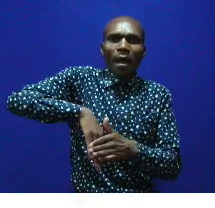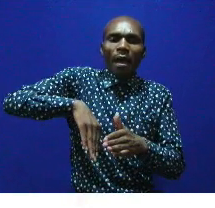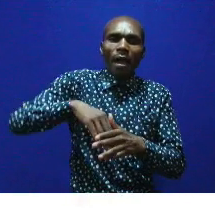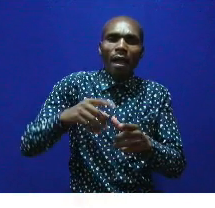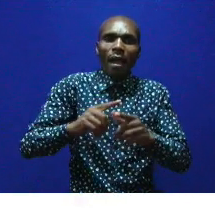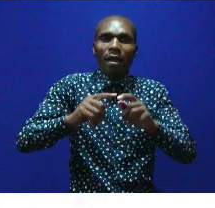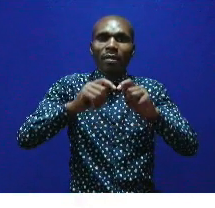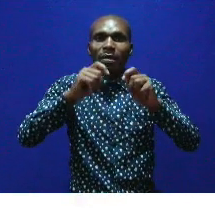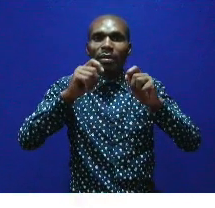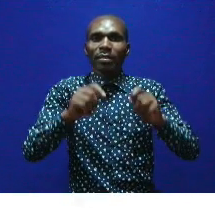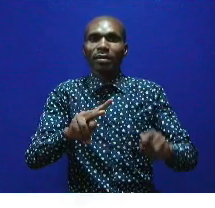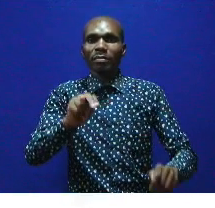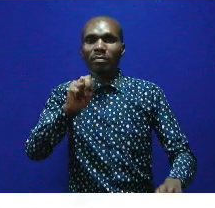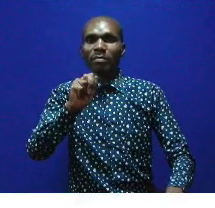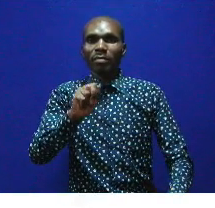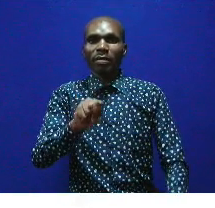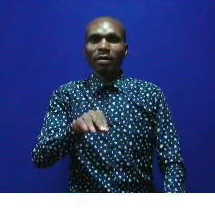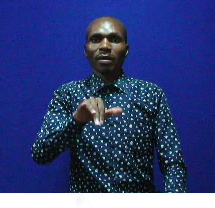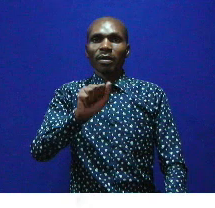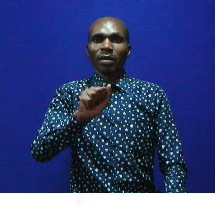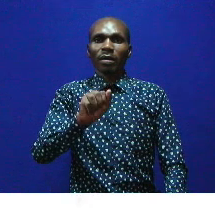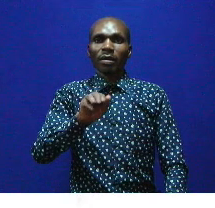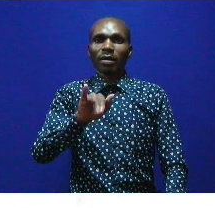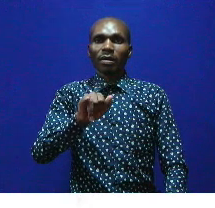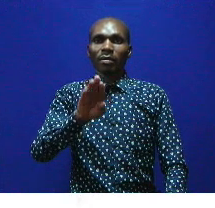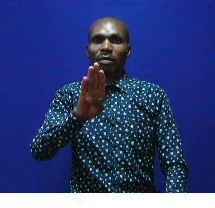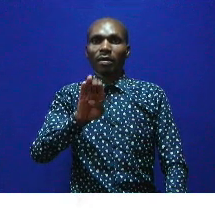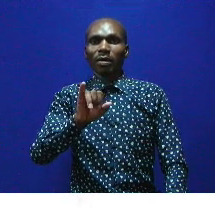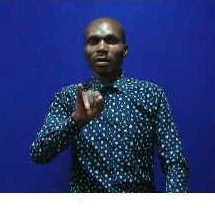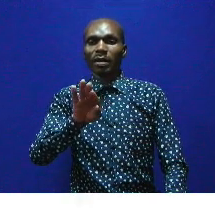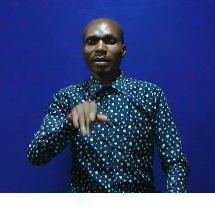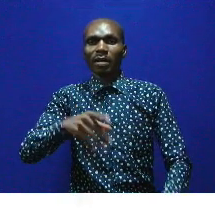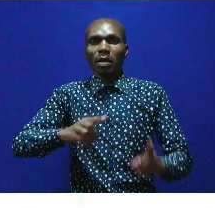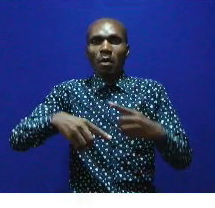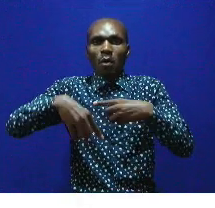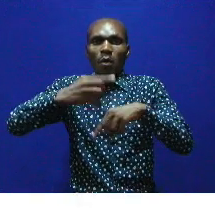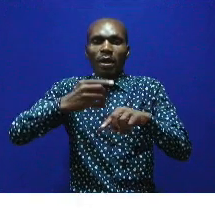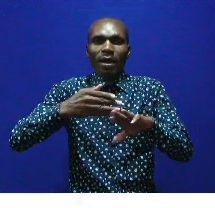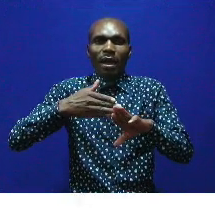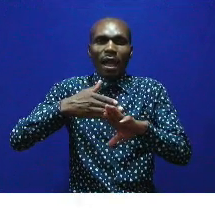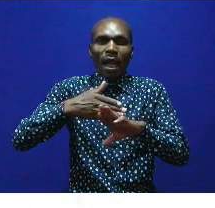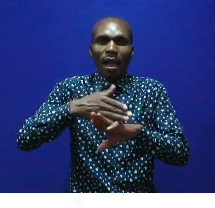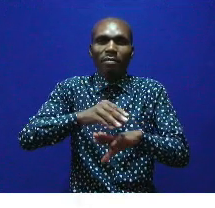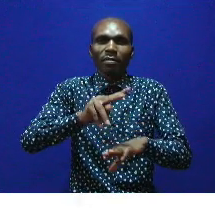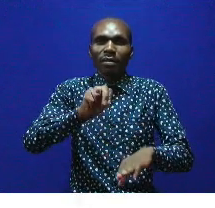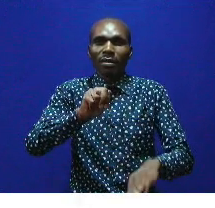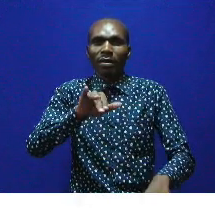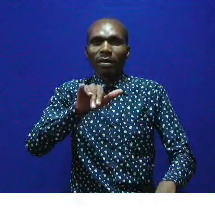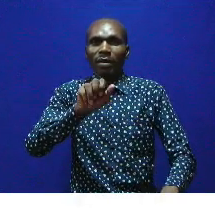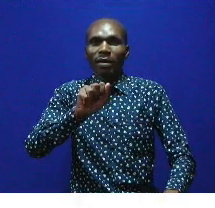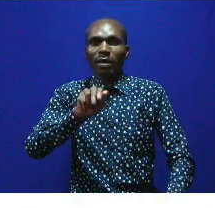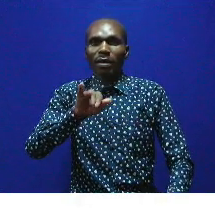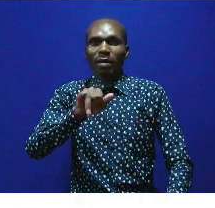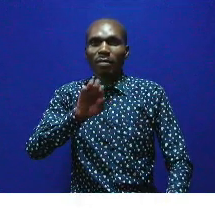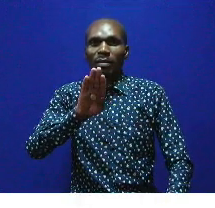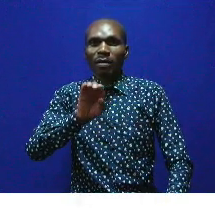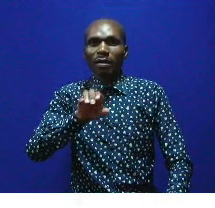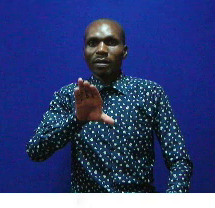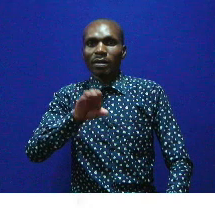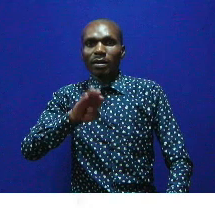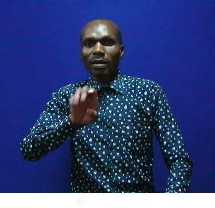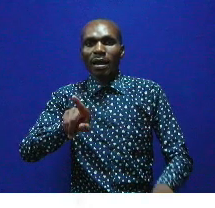ya Nyaribari Chache Queens benyoreto bo buivene ubwana kirivono buna Nyaribari Chache asenko yo yaba subati